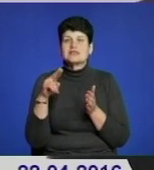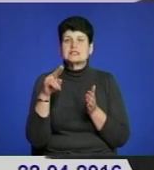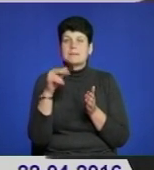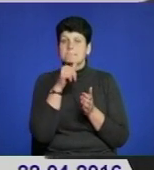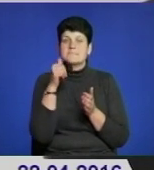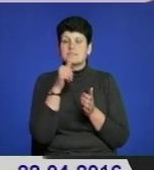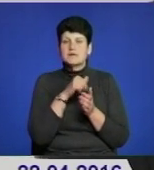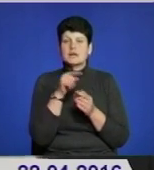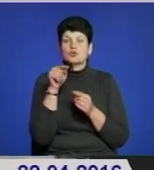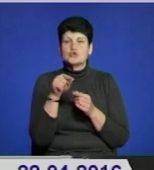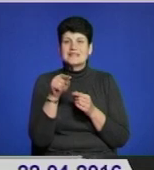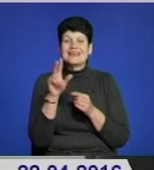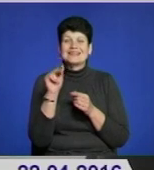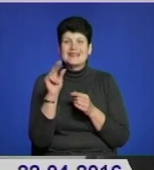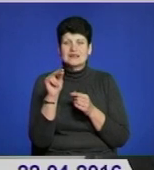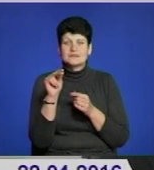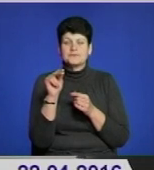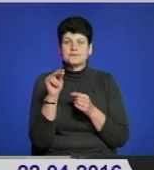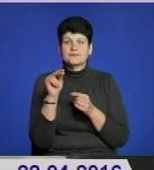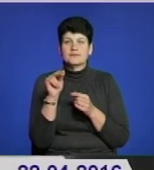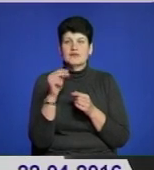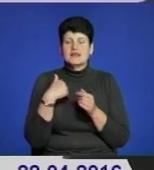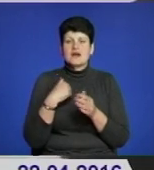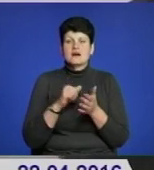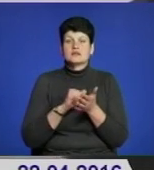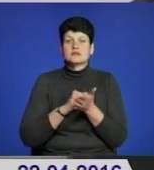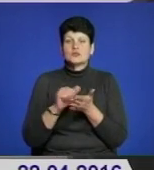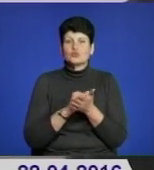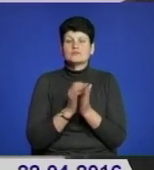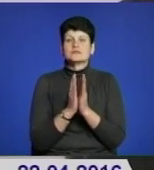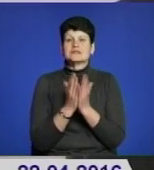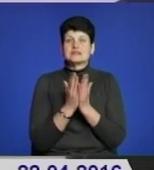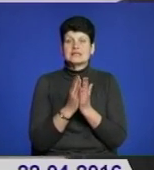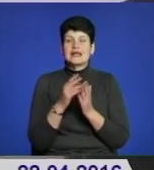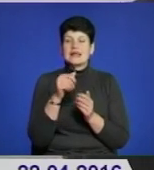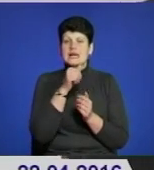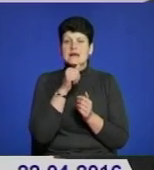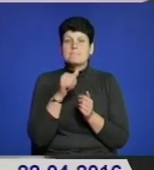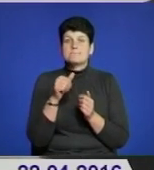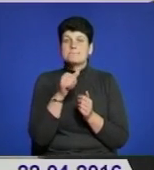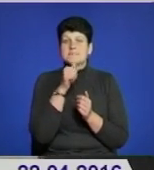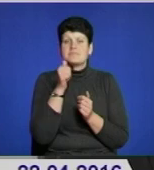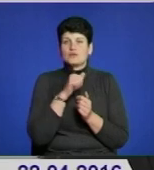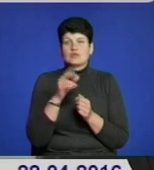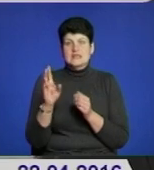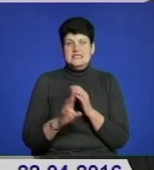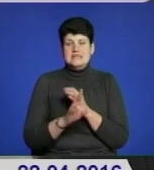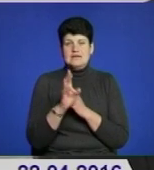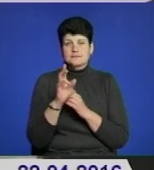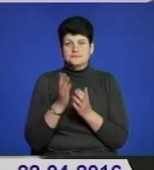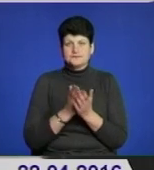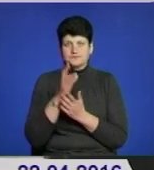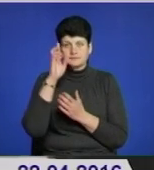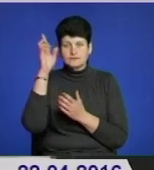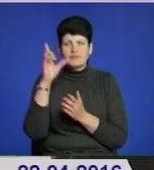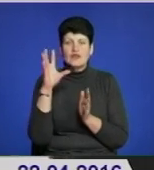до цієї дати, я випустив таку книжку «Літургія підпільної церкви», де